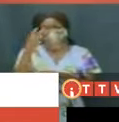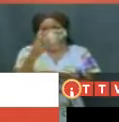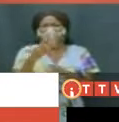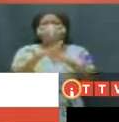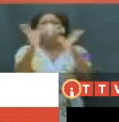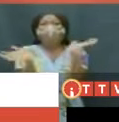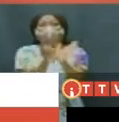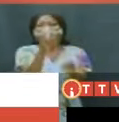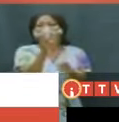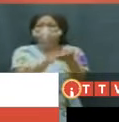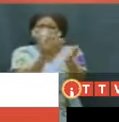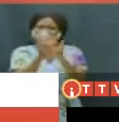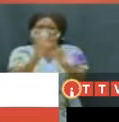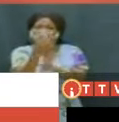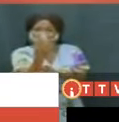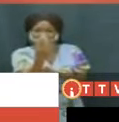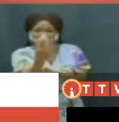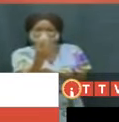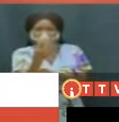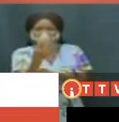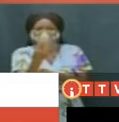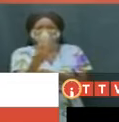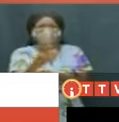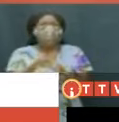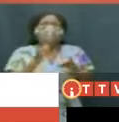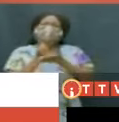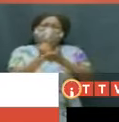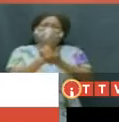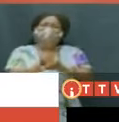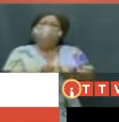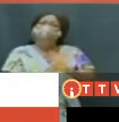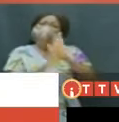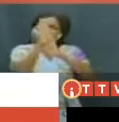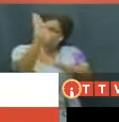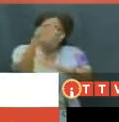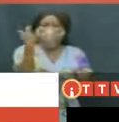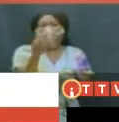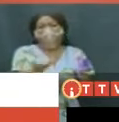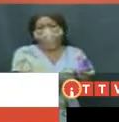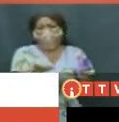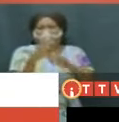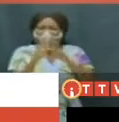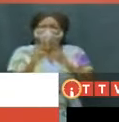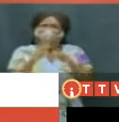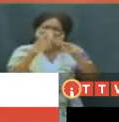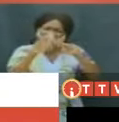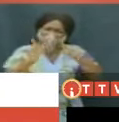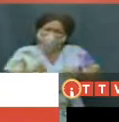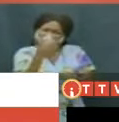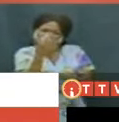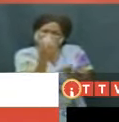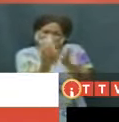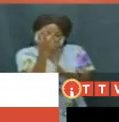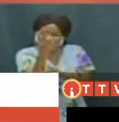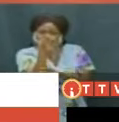lino komanso awiri wakhoza kukhala kuti wina ndi inuyo titsozopeza kuti akumamwalira atatu okha mamuna wachitatuyo ndi